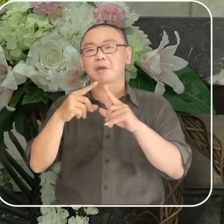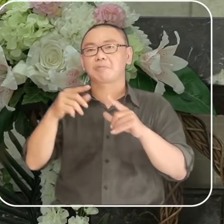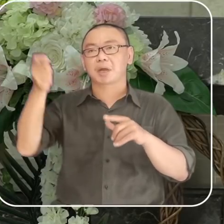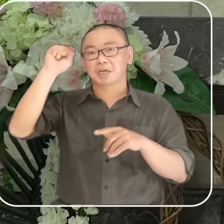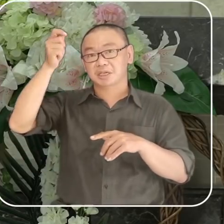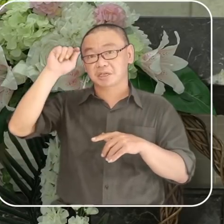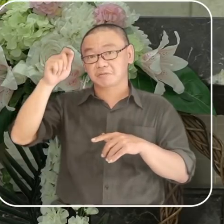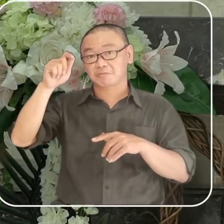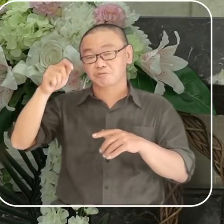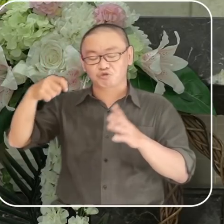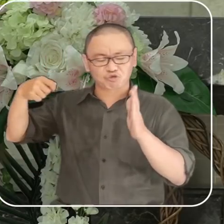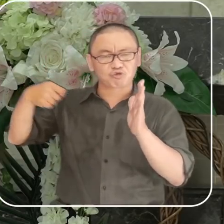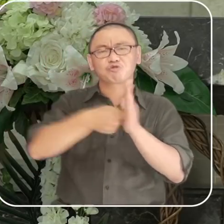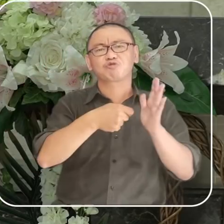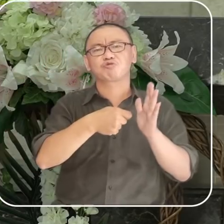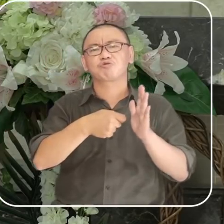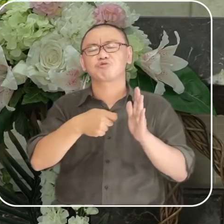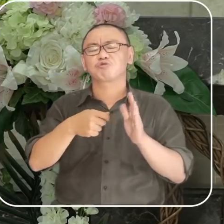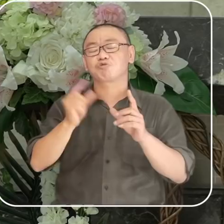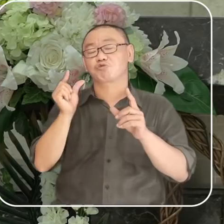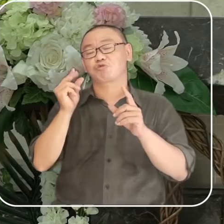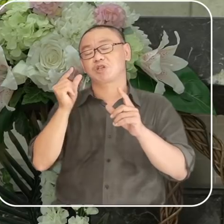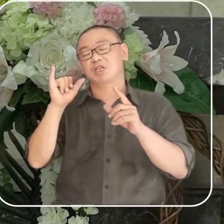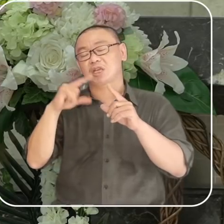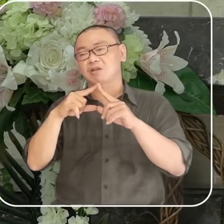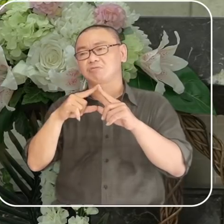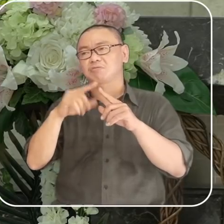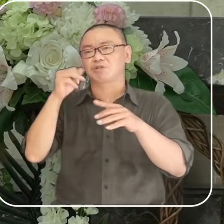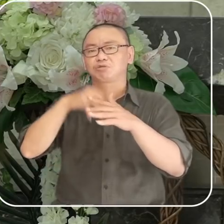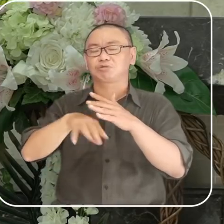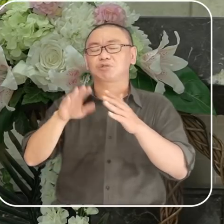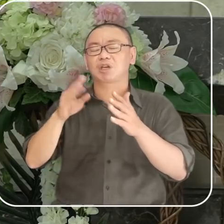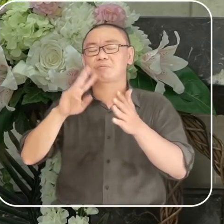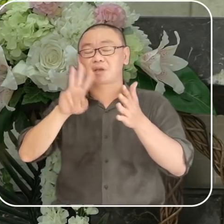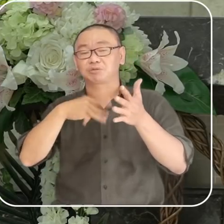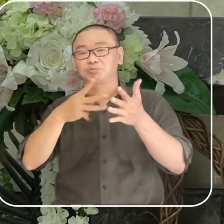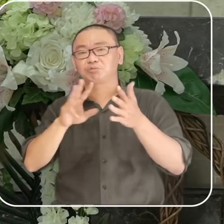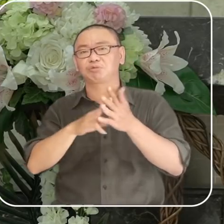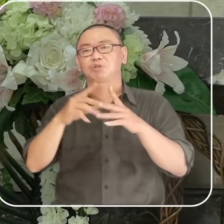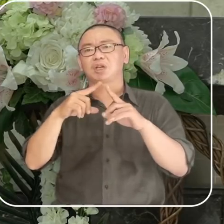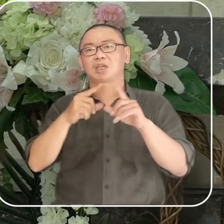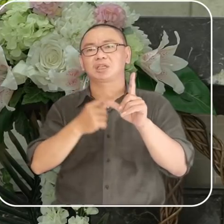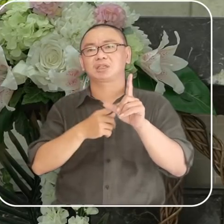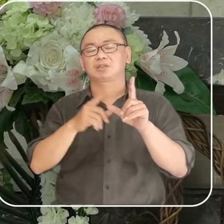mengambil Batsyeba, dan kemudian masuk di dalam Mazmur 51 ayat 1 hingga